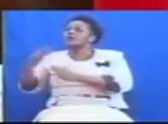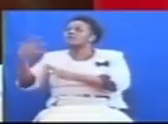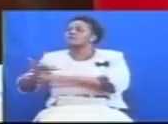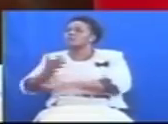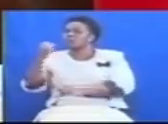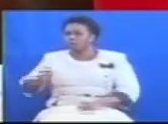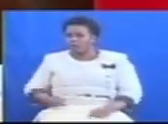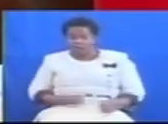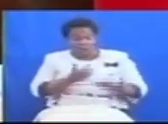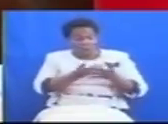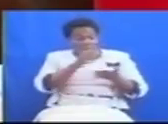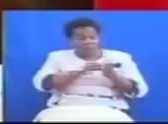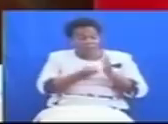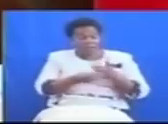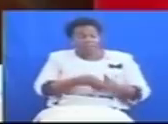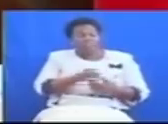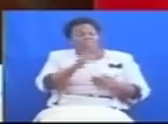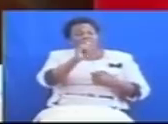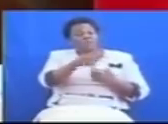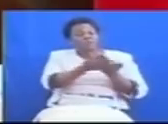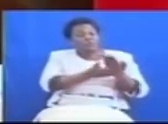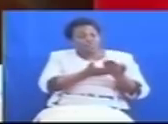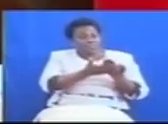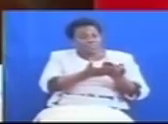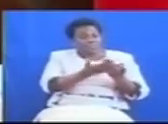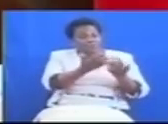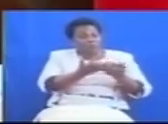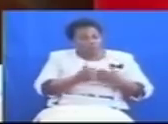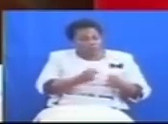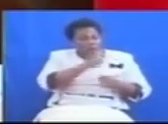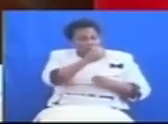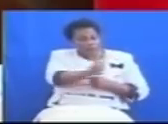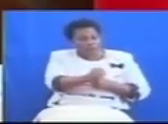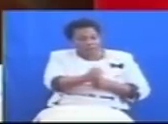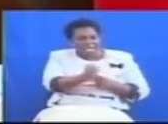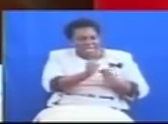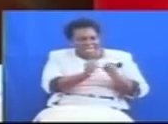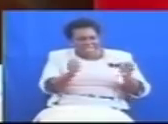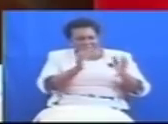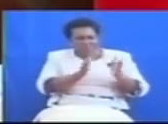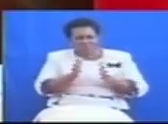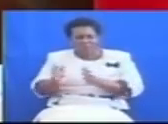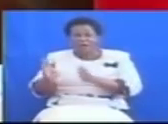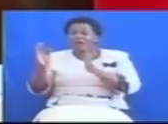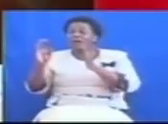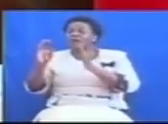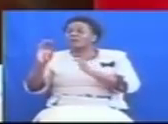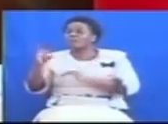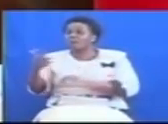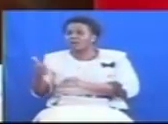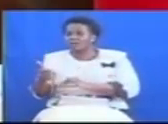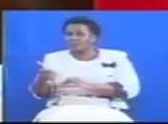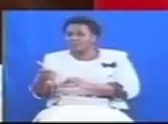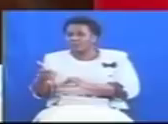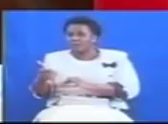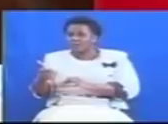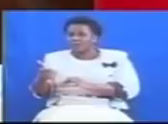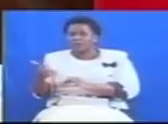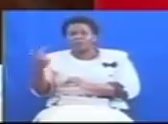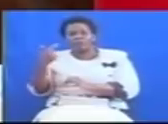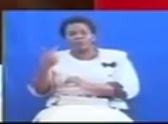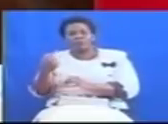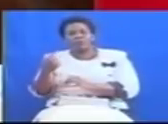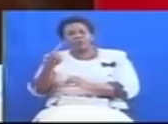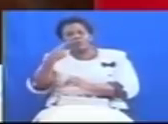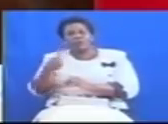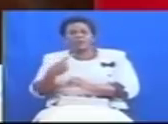nchi ambazo zimeamua kuchukua hatua hii lakini hazikujipanga kwenye kufanya lile zoezi, ukajikuta kwamba mmetoa tangazo tu